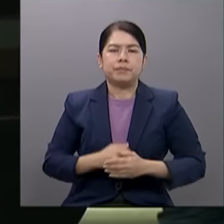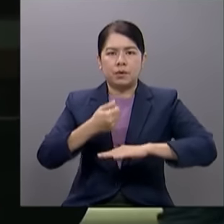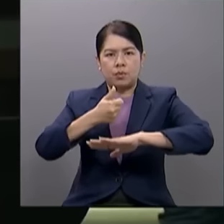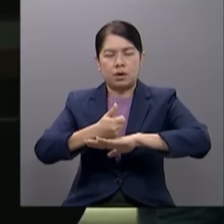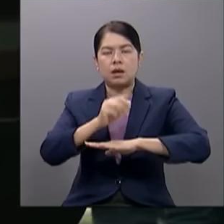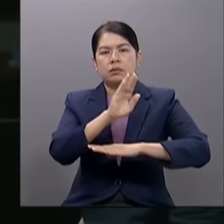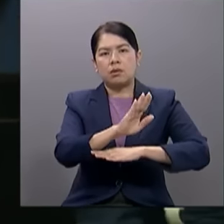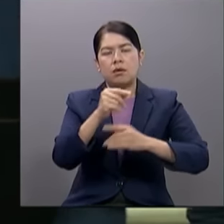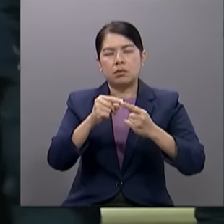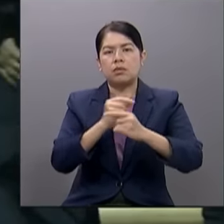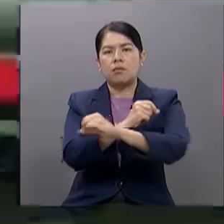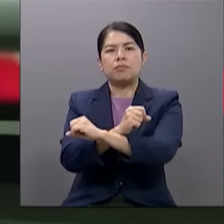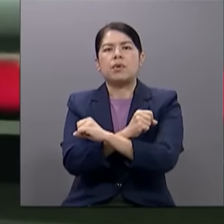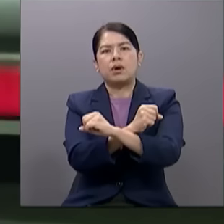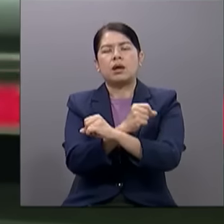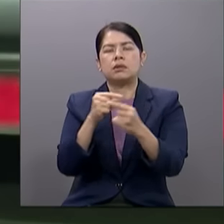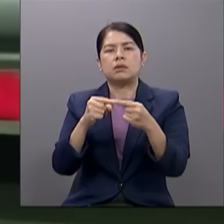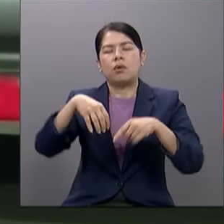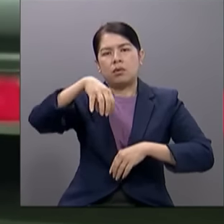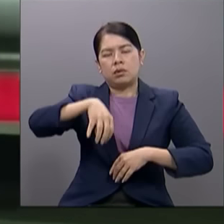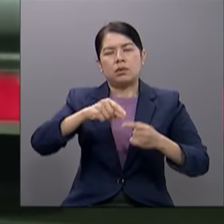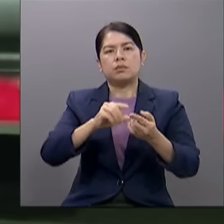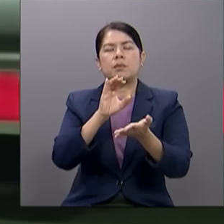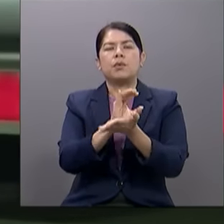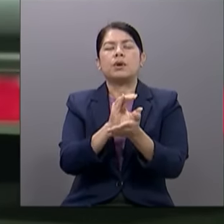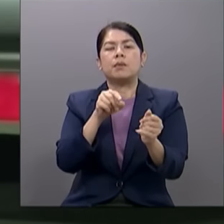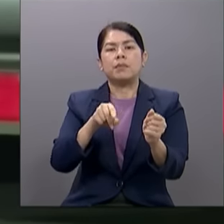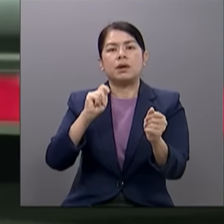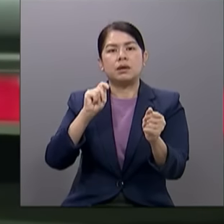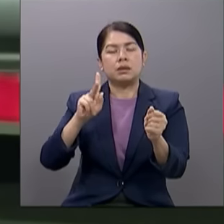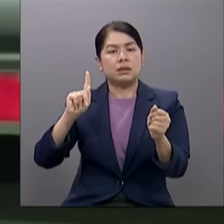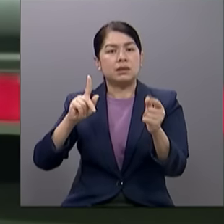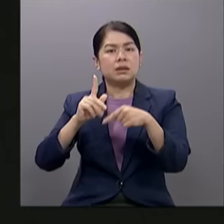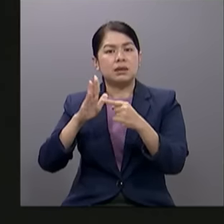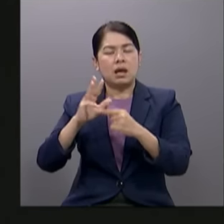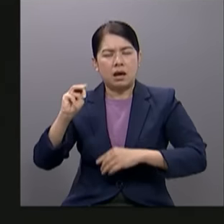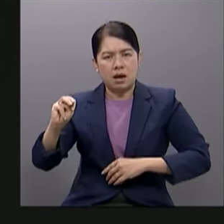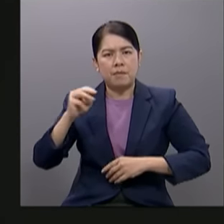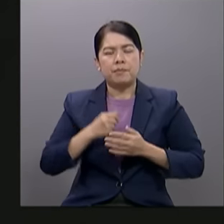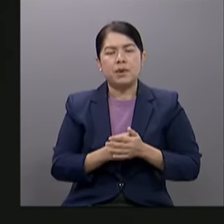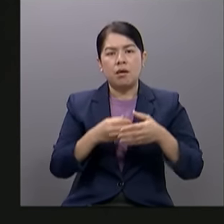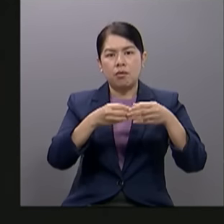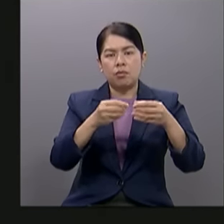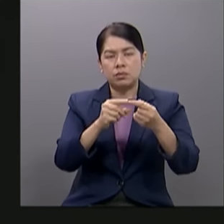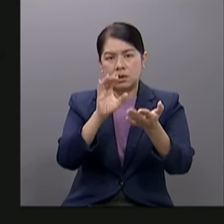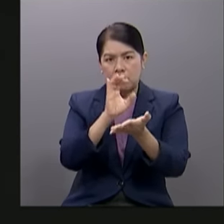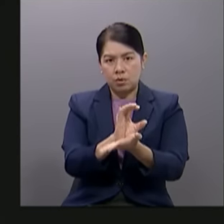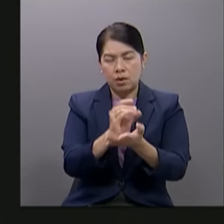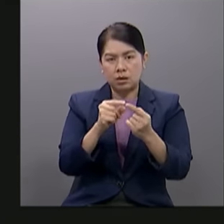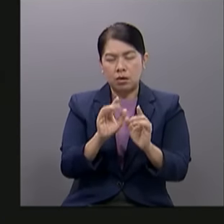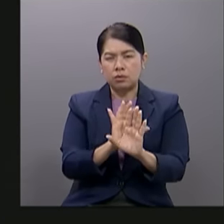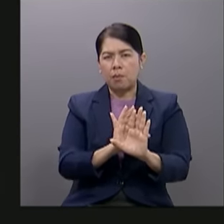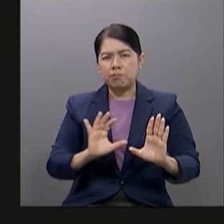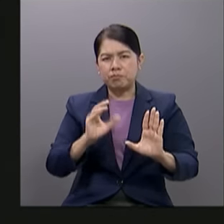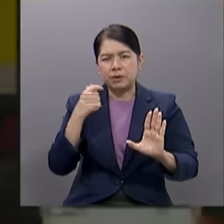กันและปับปรามสนท่าข้ามนะครับจากนั้นตำรวจได้ปิดล้อมห้ามผู้ไม่เกี่ยวข้องเข้าไปในพื้นที่นะคะซึ่งตลอดทั้ง